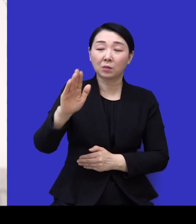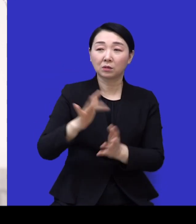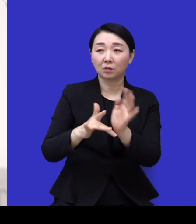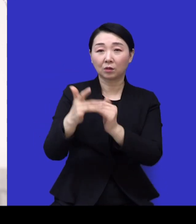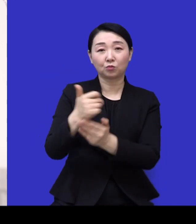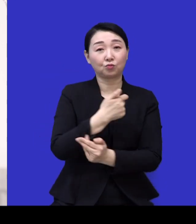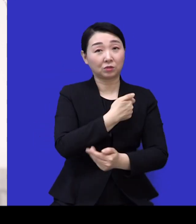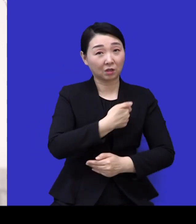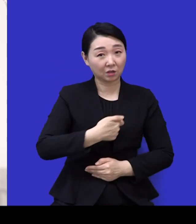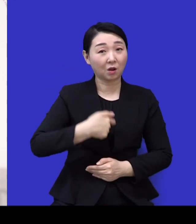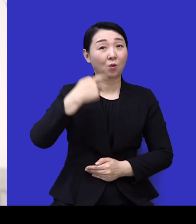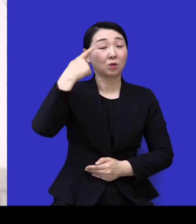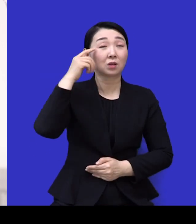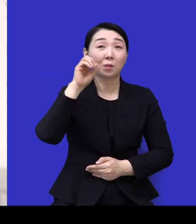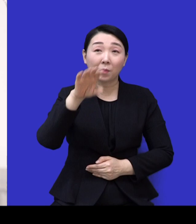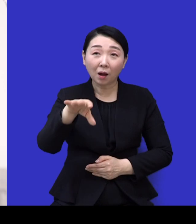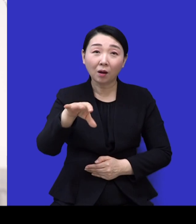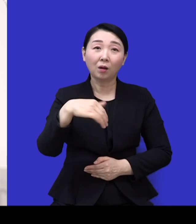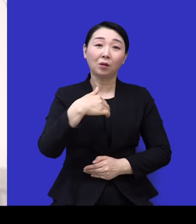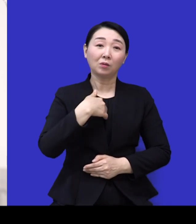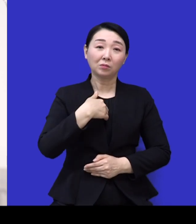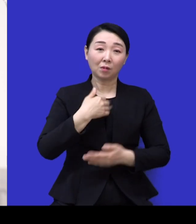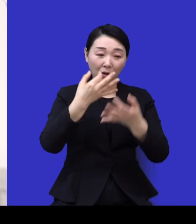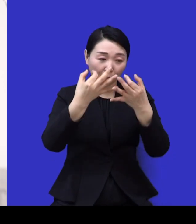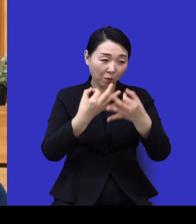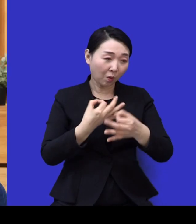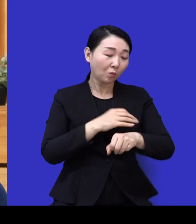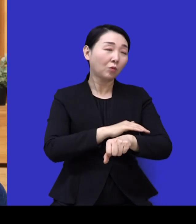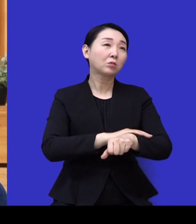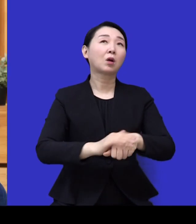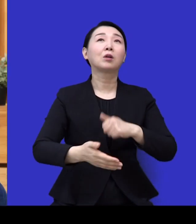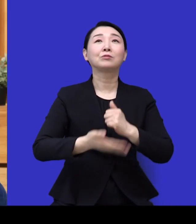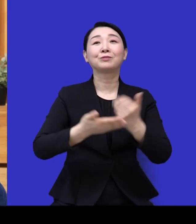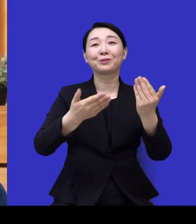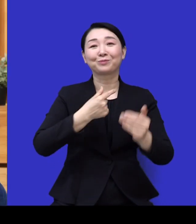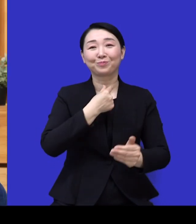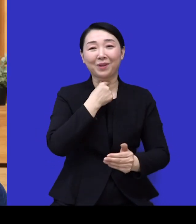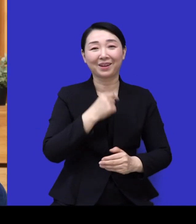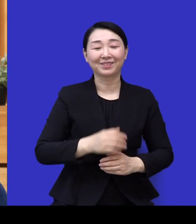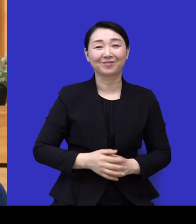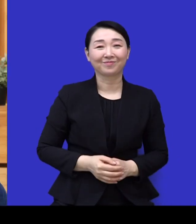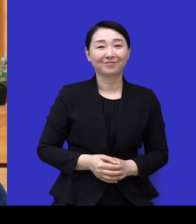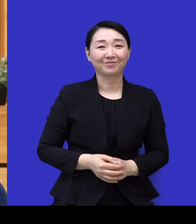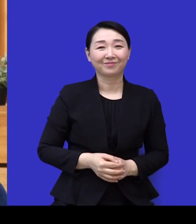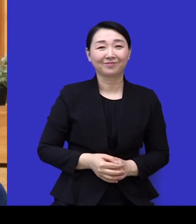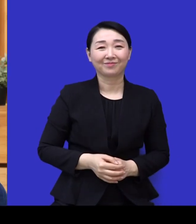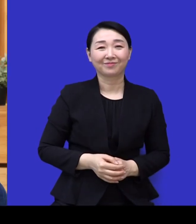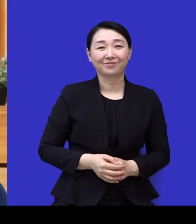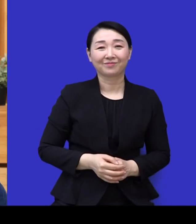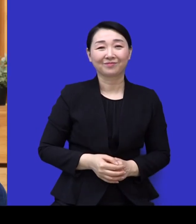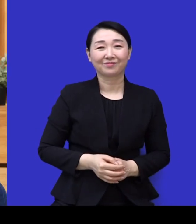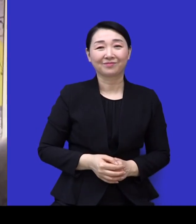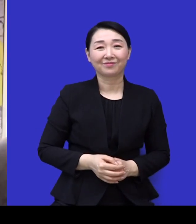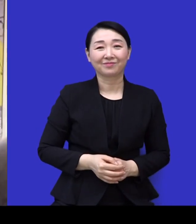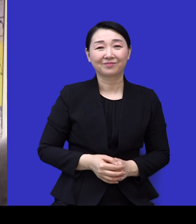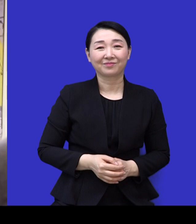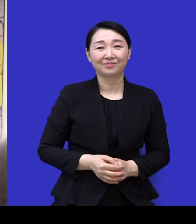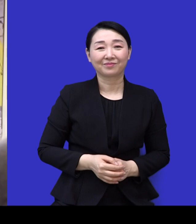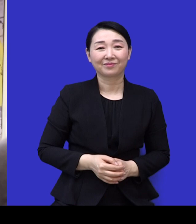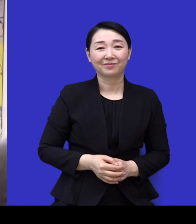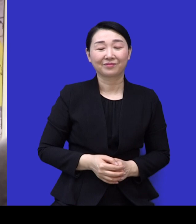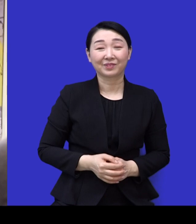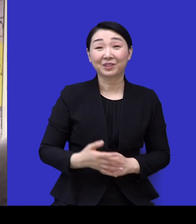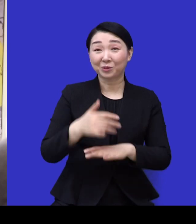이렇게 얘기한 게 제가 너무 기특하더라고요. 아, 그래서 그 마음이 있었는데